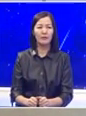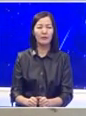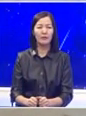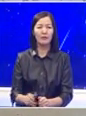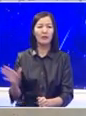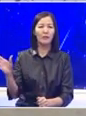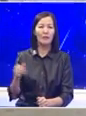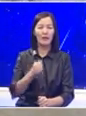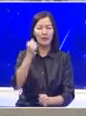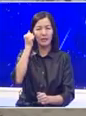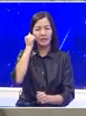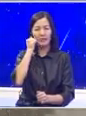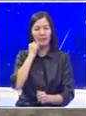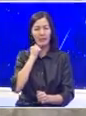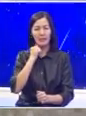атыр.